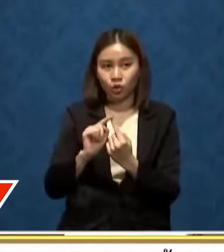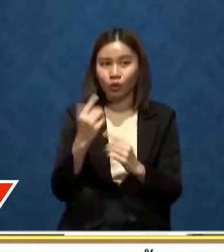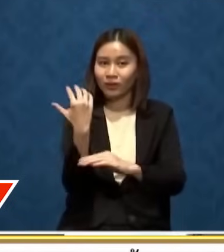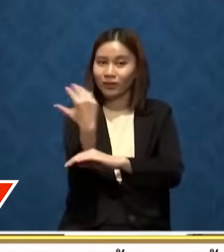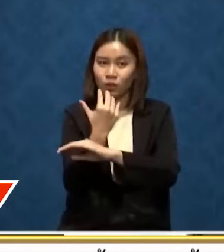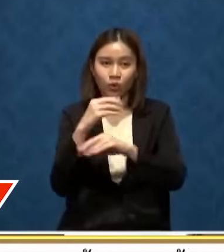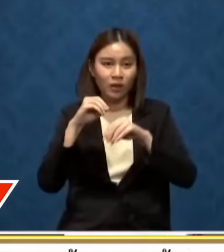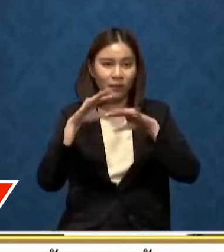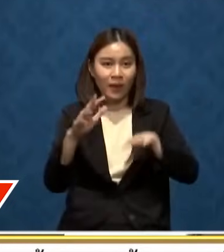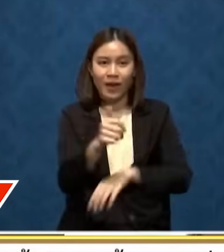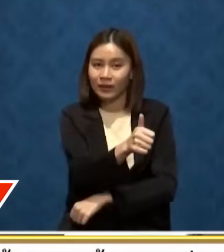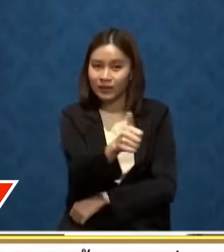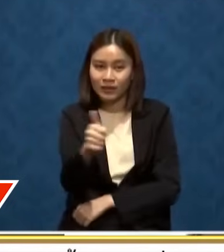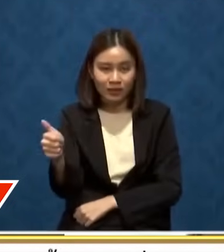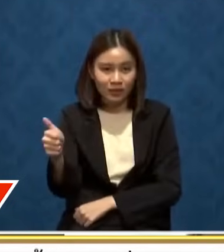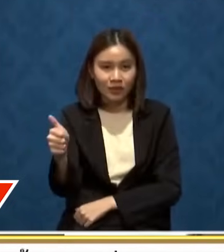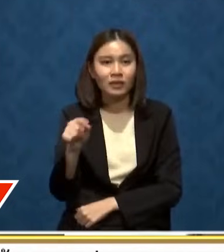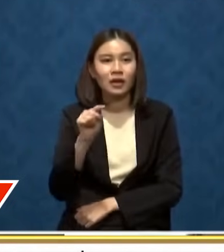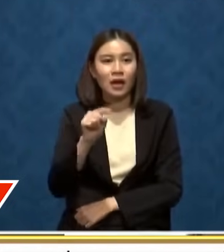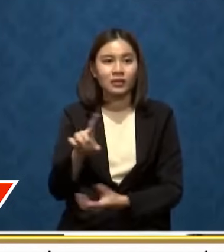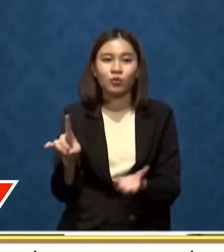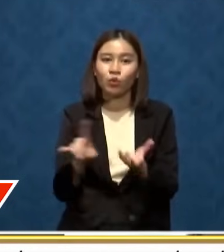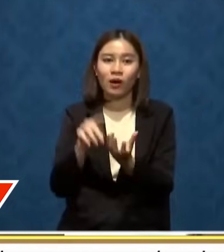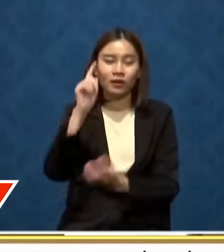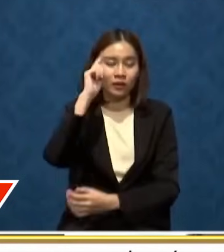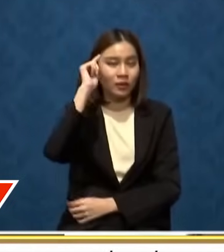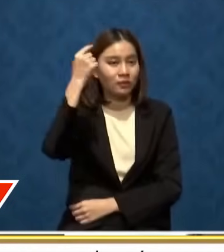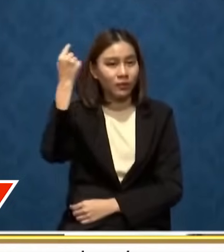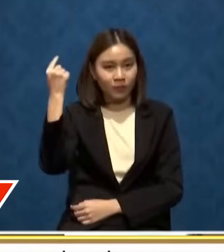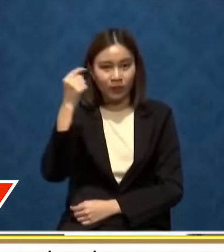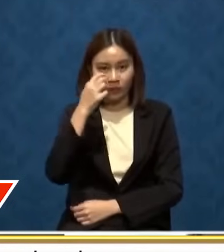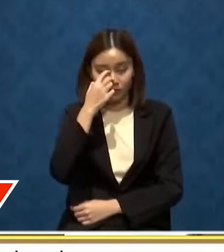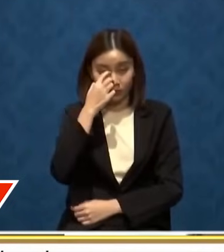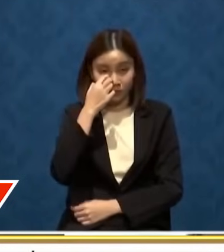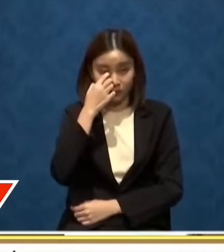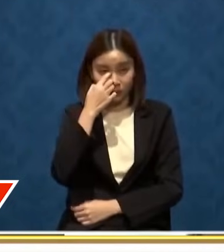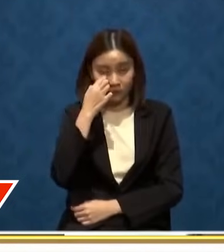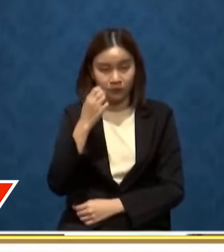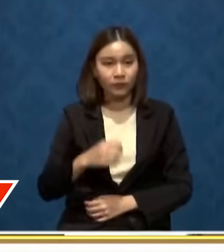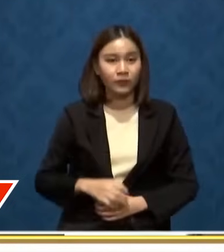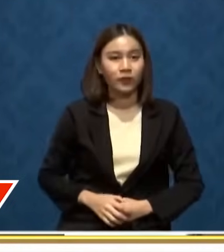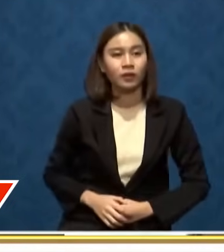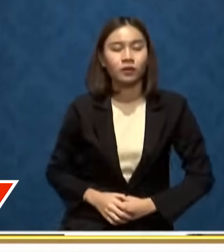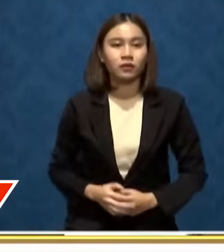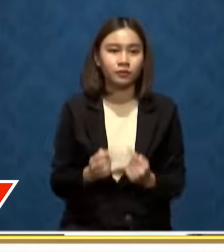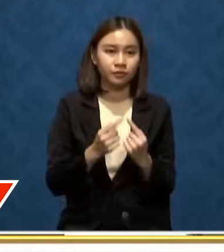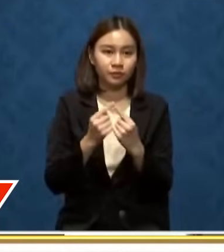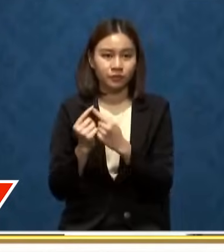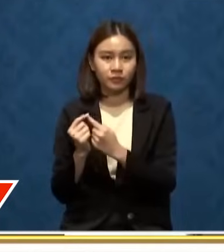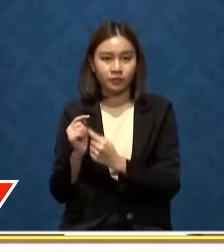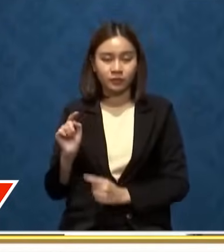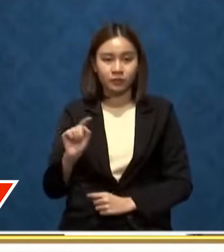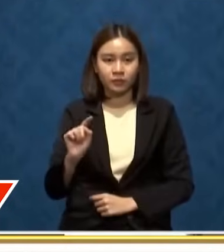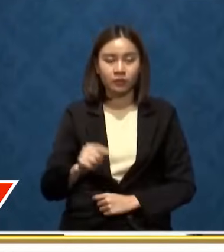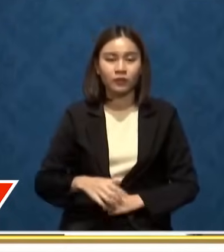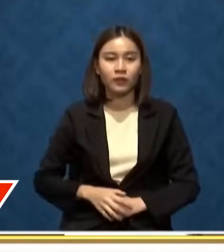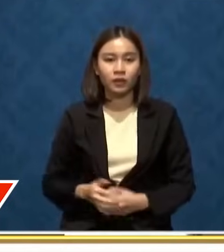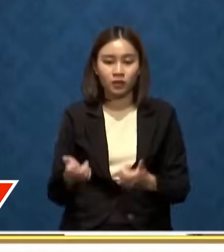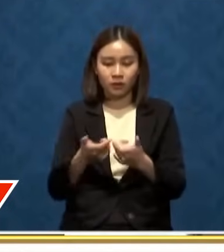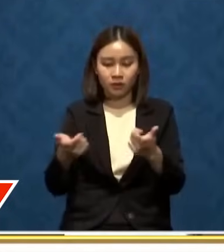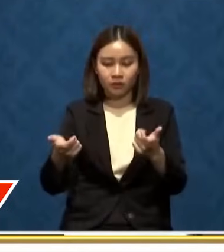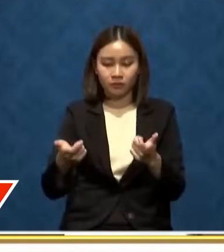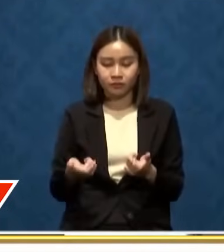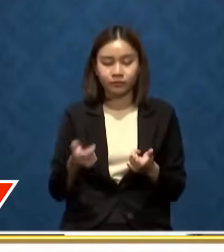ๆที่ท่านทำและนั่นคือคุณค่าของความคิดสร้างสรรค์ค่ะต่อมาอีกนิดนึงนะคะในรายงานชิ้